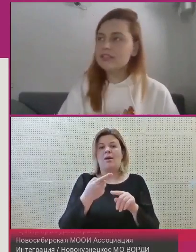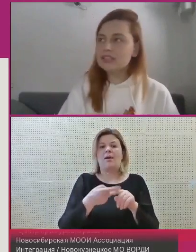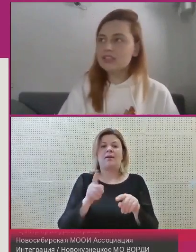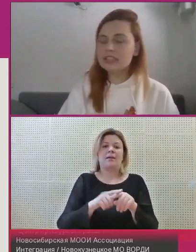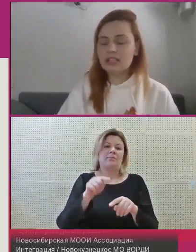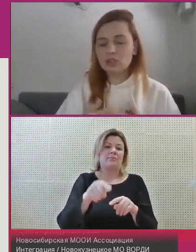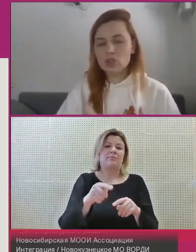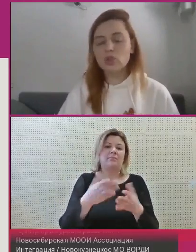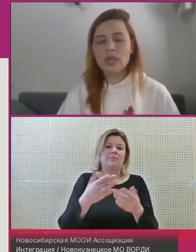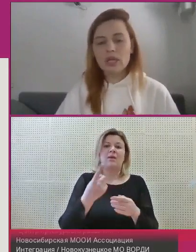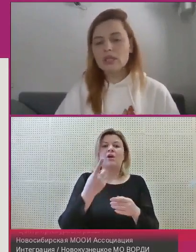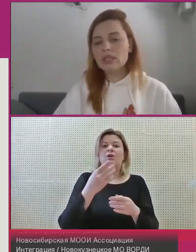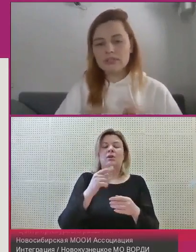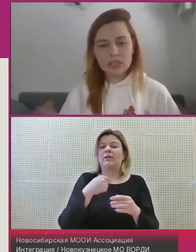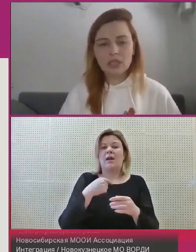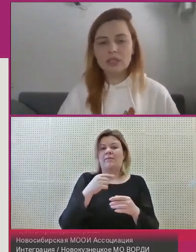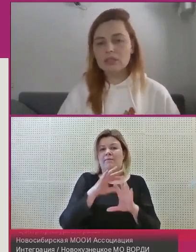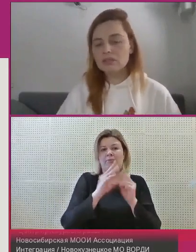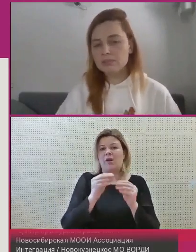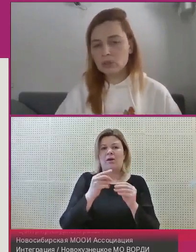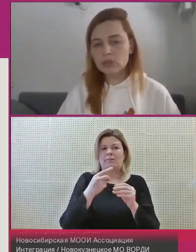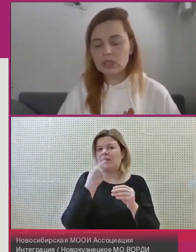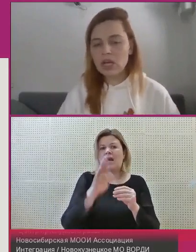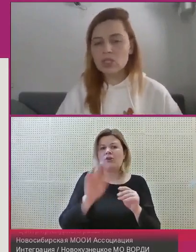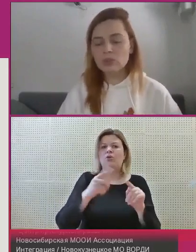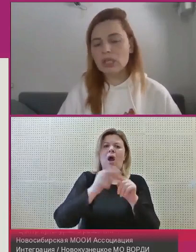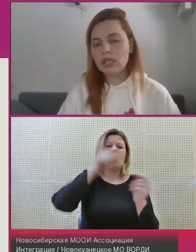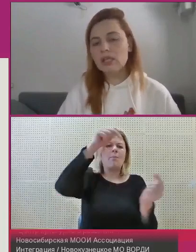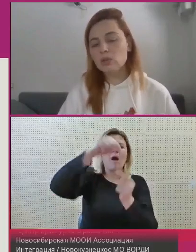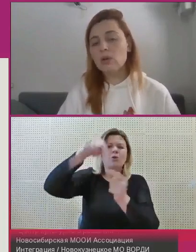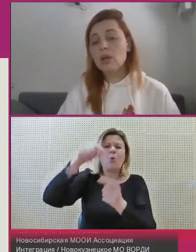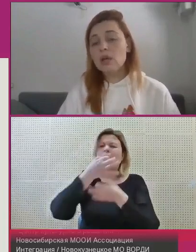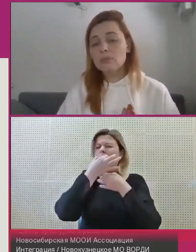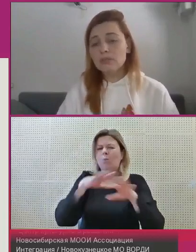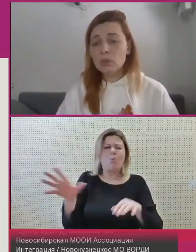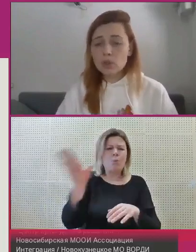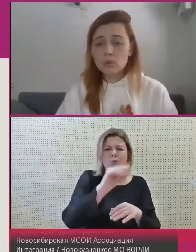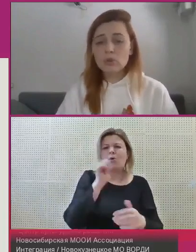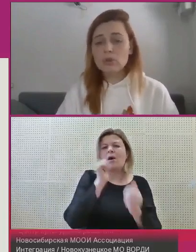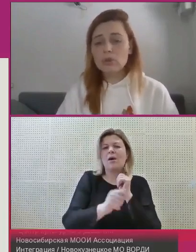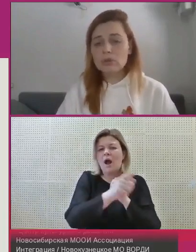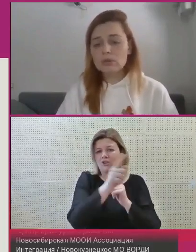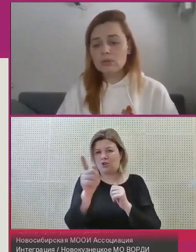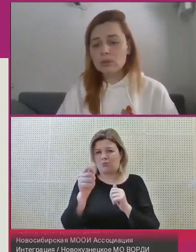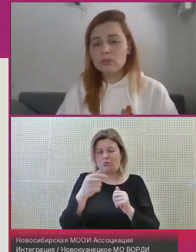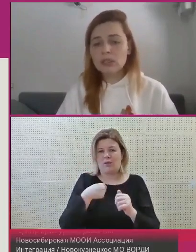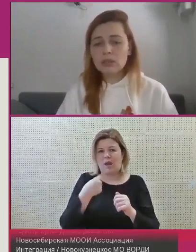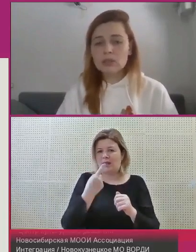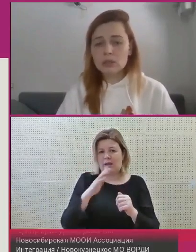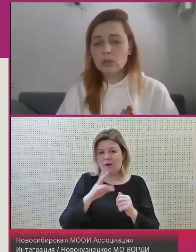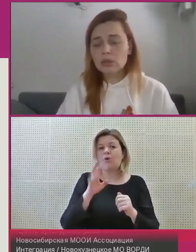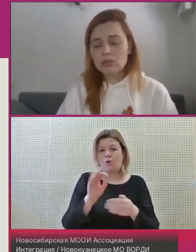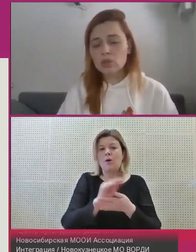и неэффективность, а на то, что это для всех, это подходит каждому и так далее. Но повторюсь, что 8